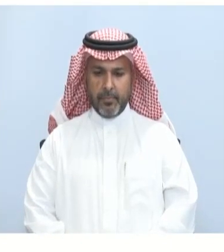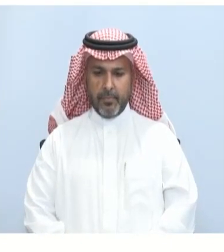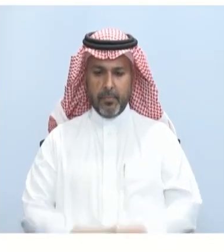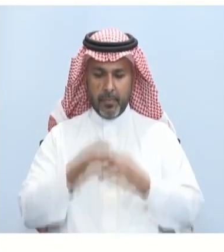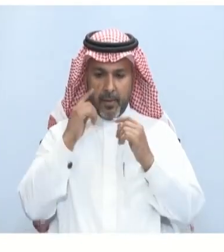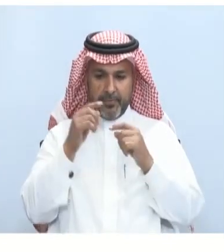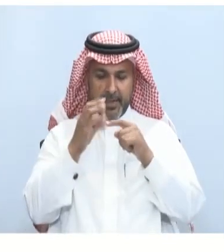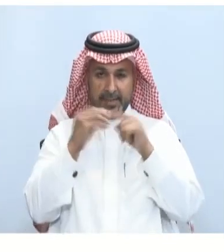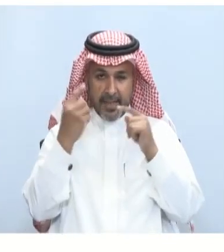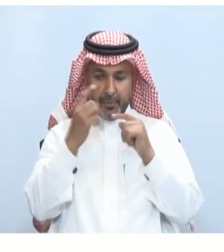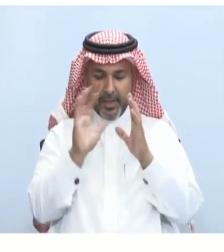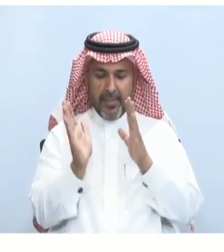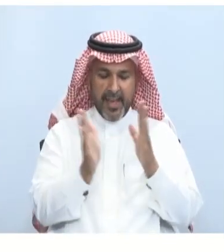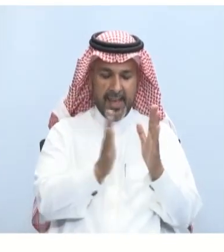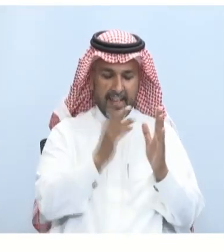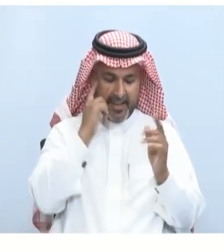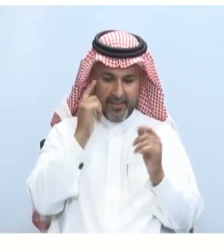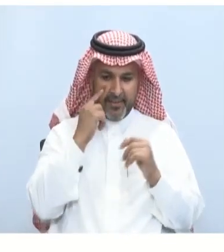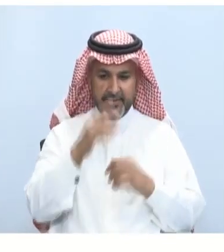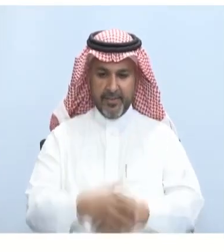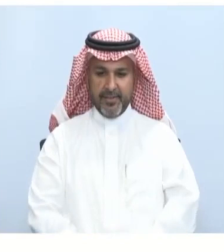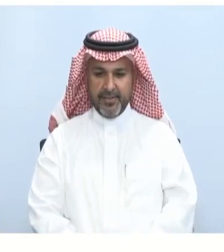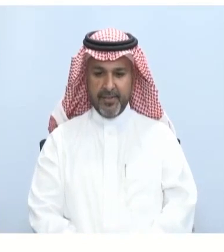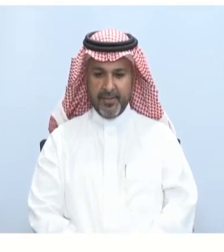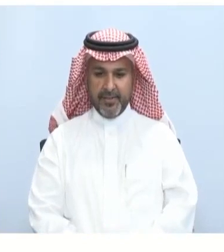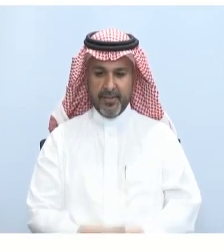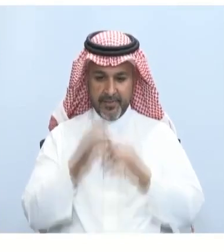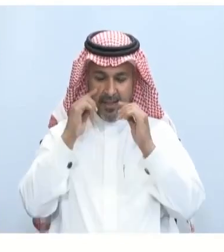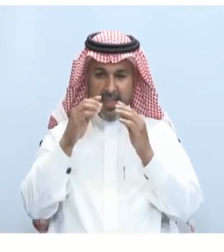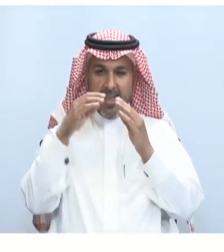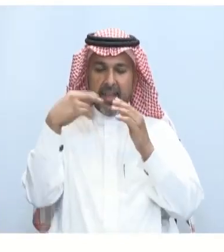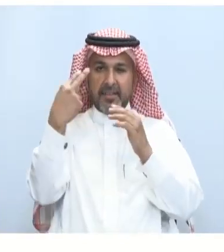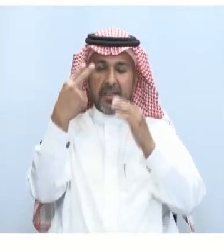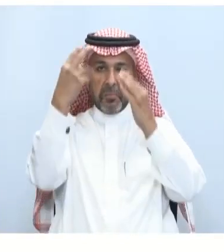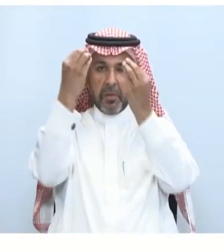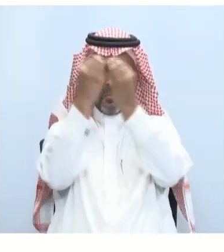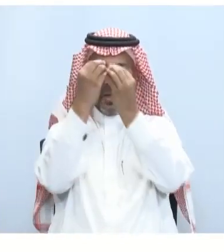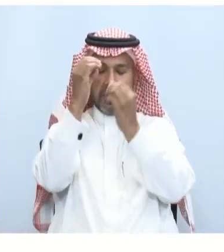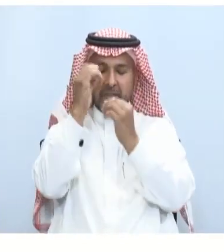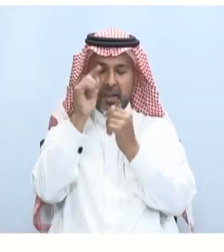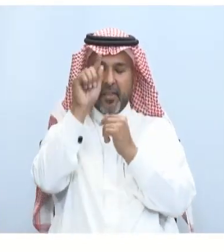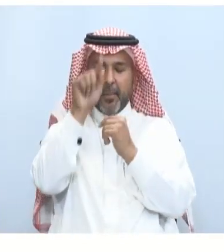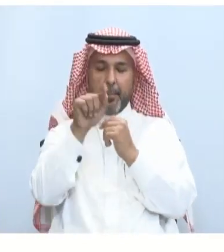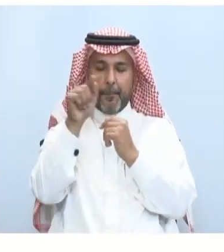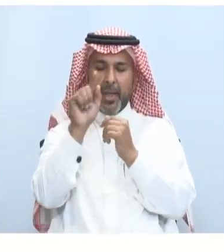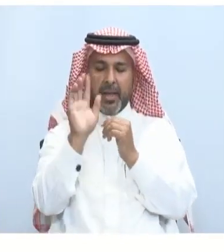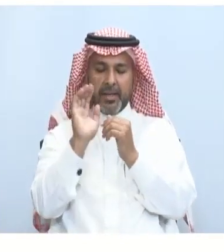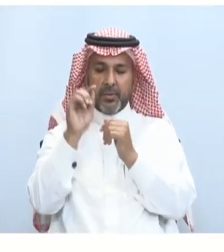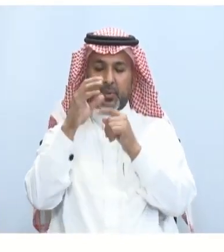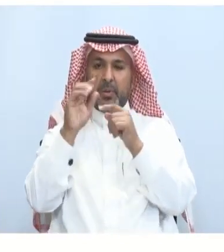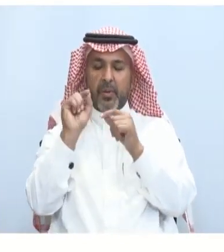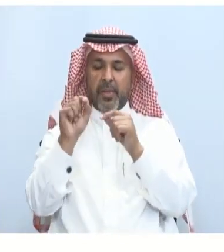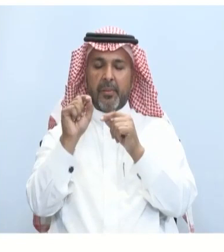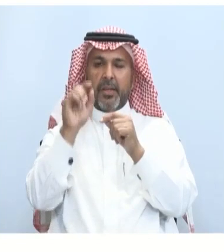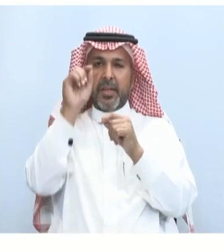الناتج هنا اللي هو ماذا بي تربيع التربيع يروح معه الجذر يبقى لي به وجذر سالب واحد